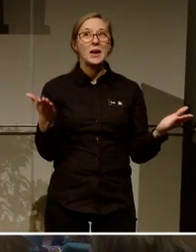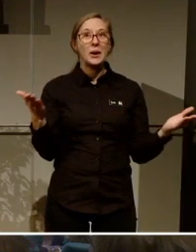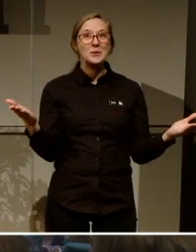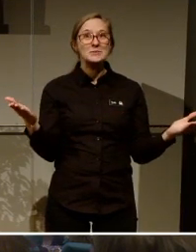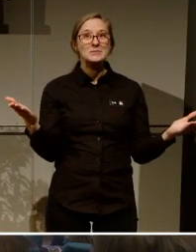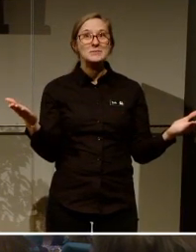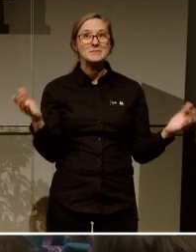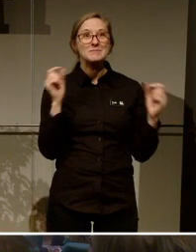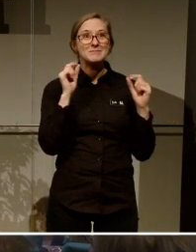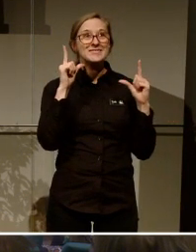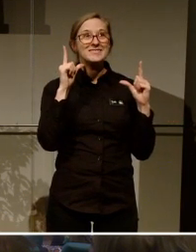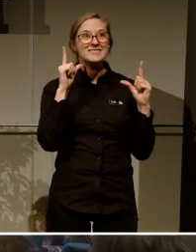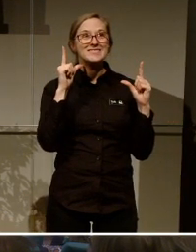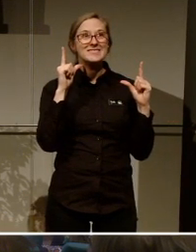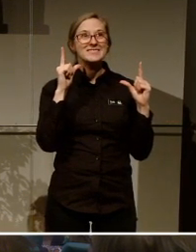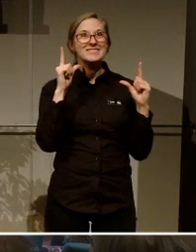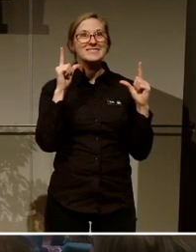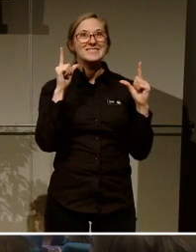Och så kan ni öppna ögonen.